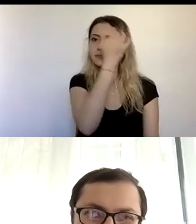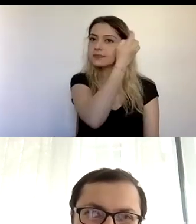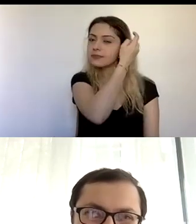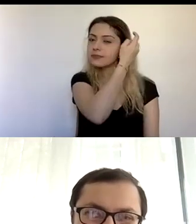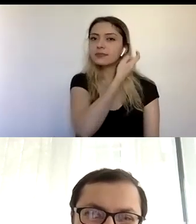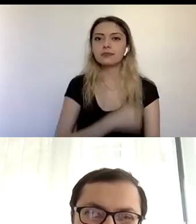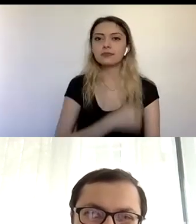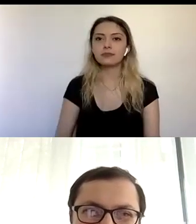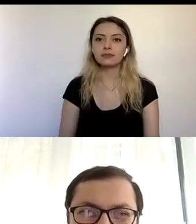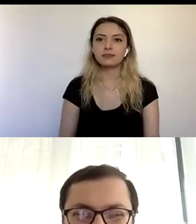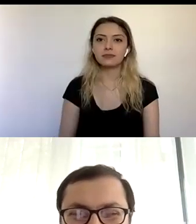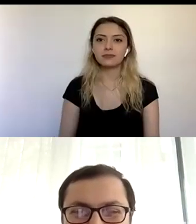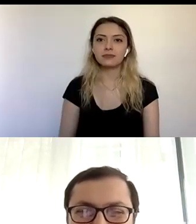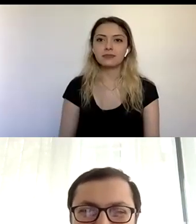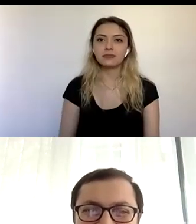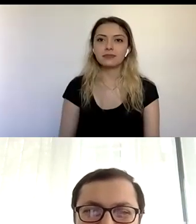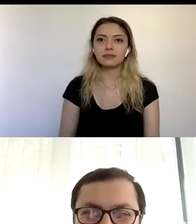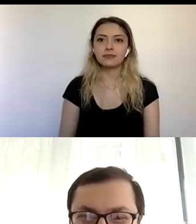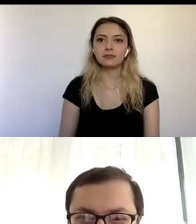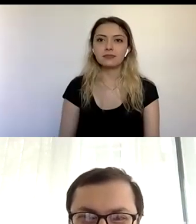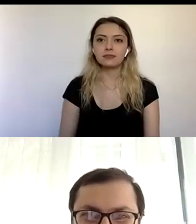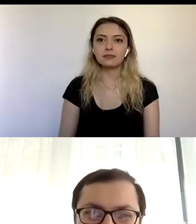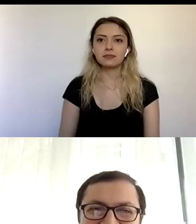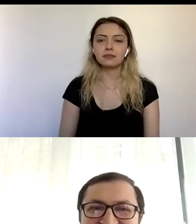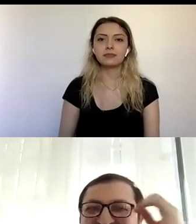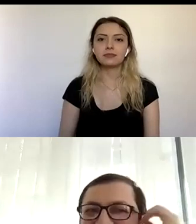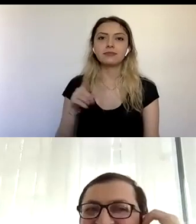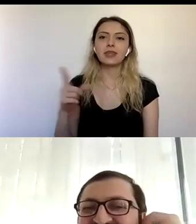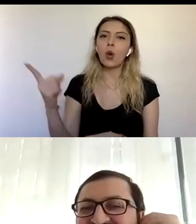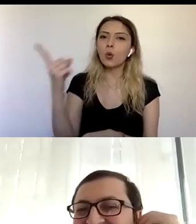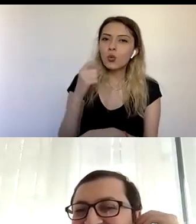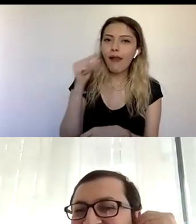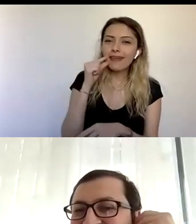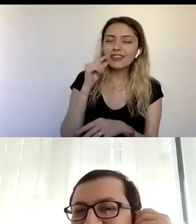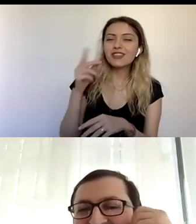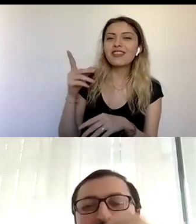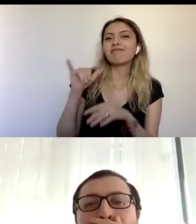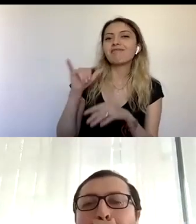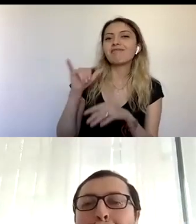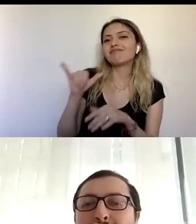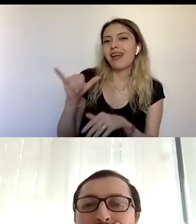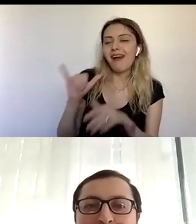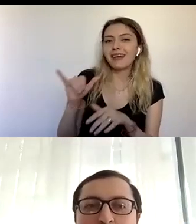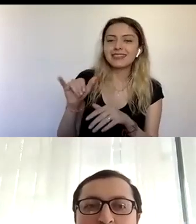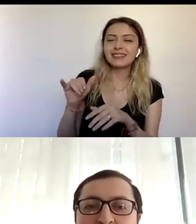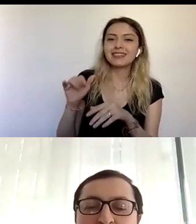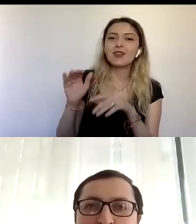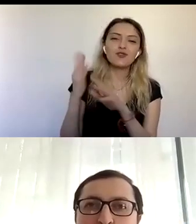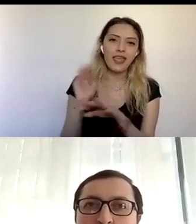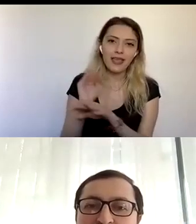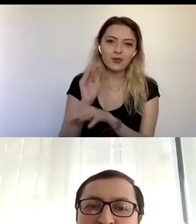Yani o soruyu yorumu yazan arkadaşlar ben de hemen hemen aynı durumdayım. Ben de bir yandan dijital iletişim ve dijital